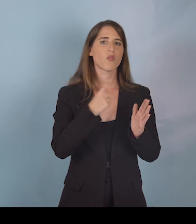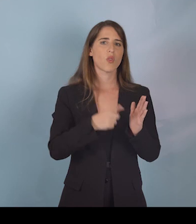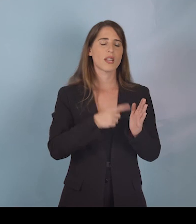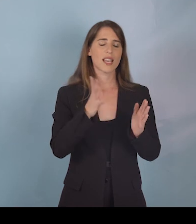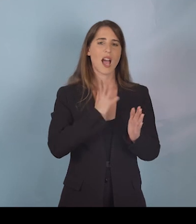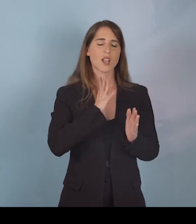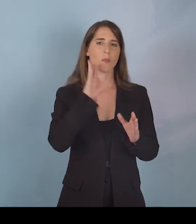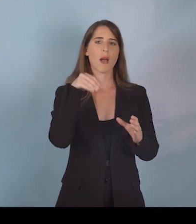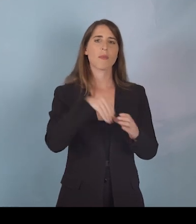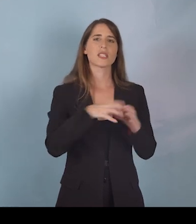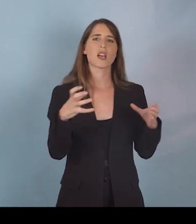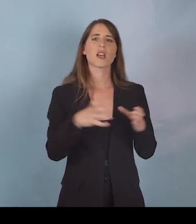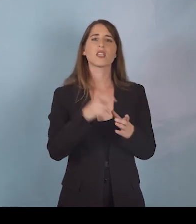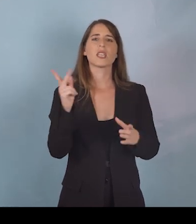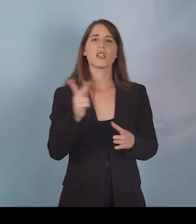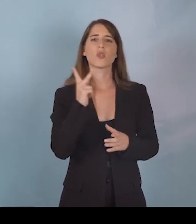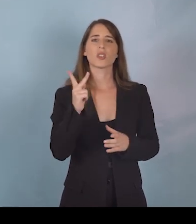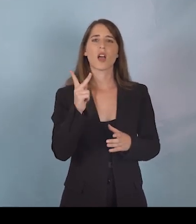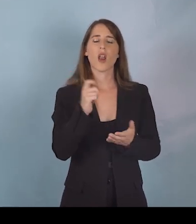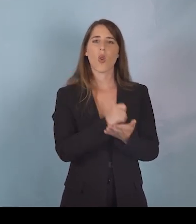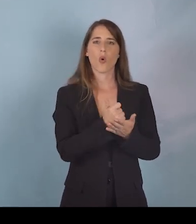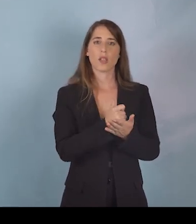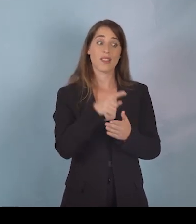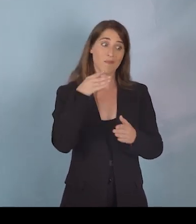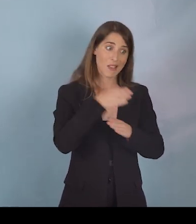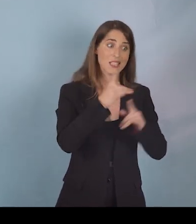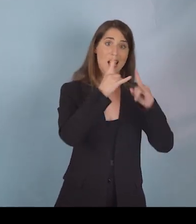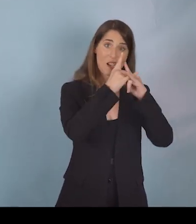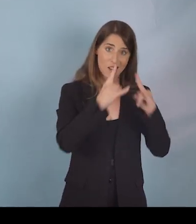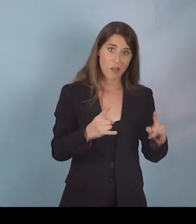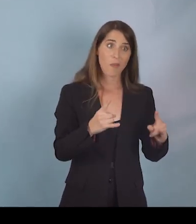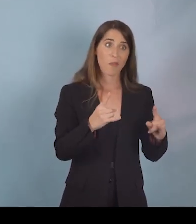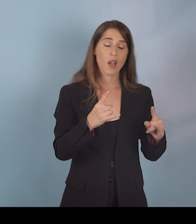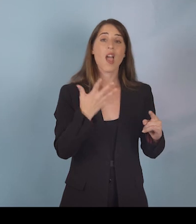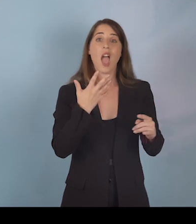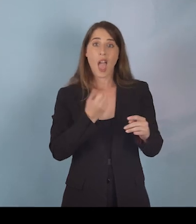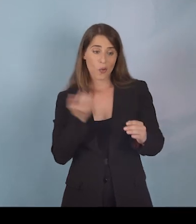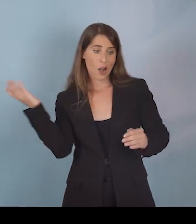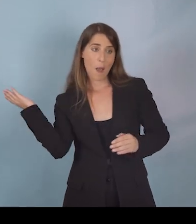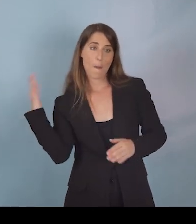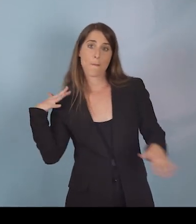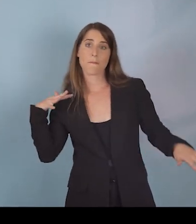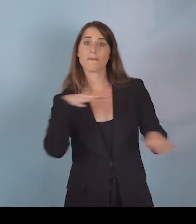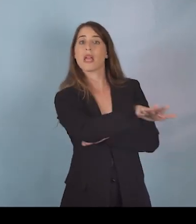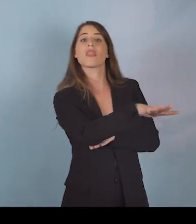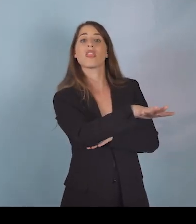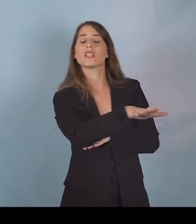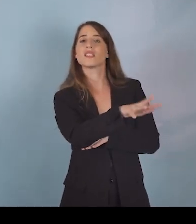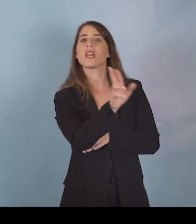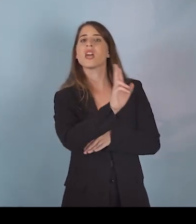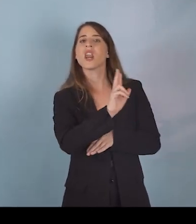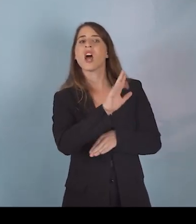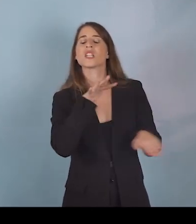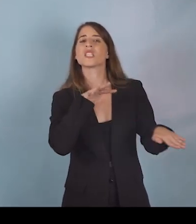στις περισσότερες περιπτώσεις τα άτομα της ΛΟΑΤΚΙ κοινότητας, όταν είναι μέσα και σε αυτά τα αντίστοιχα camp, δέχονται ρατσισμό